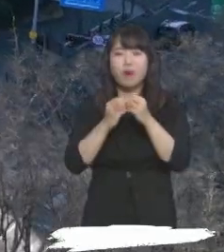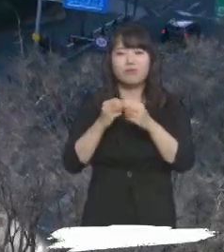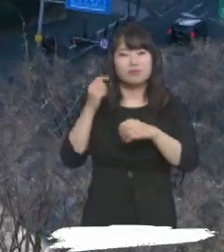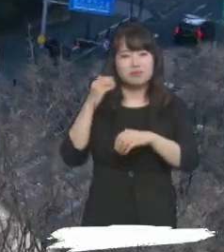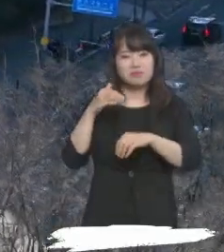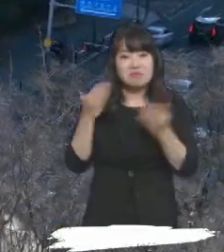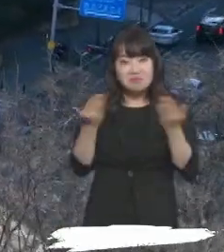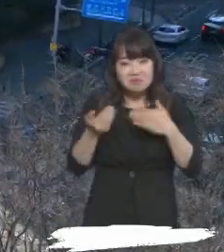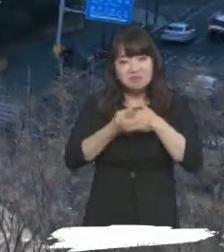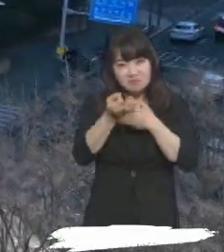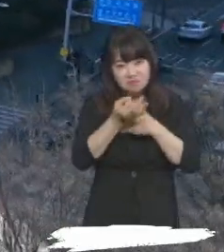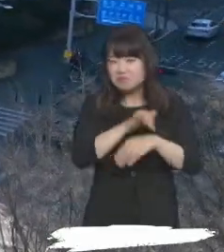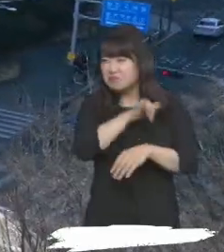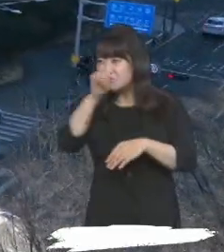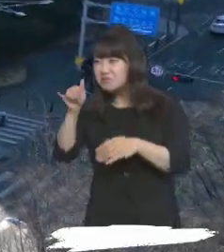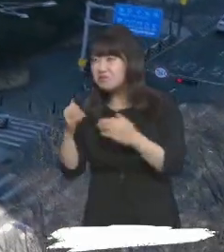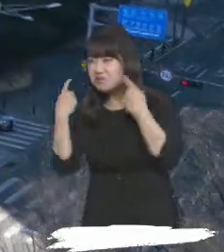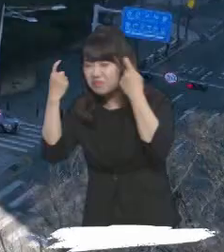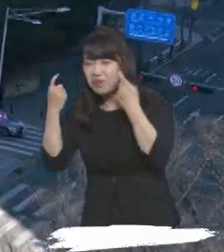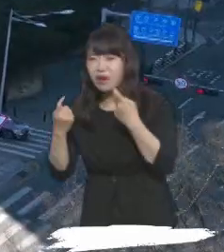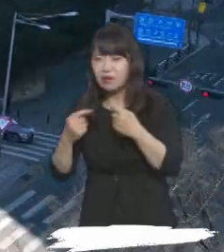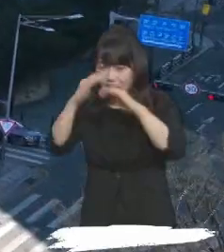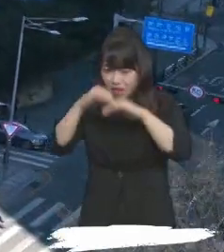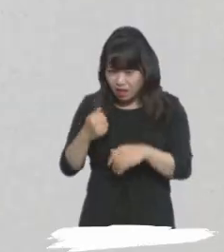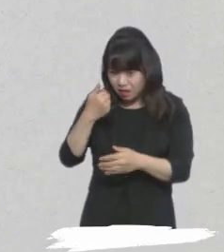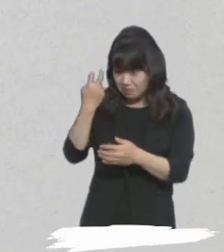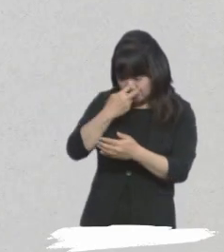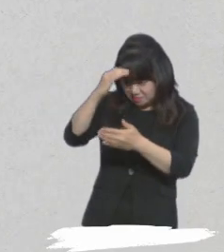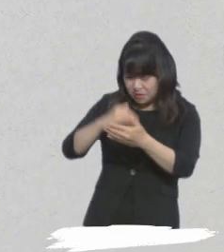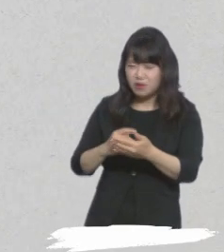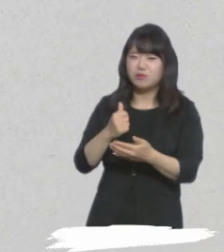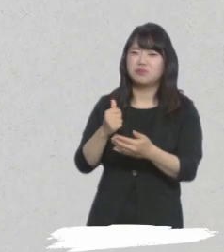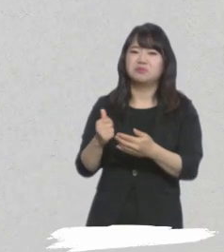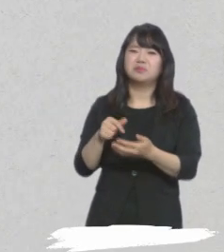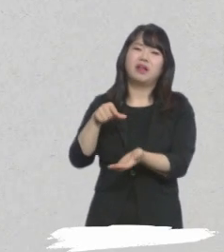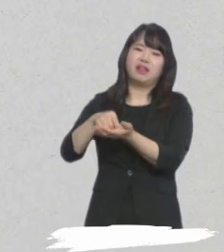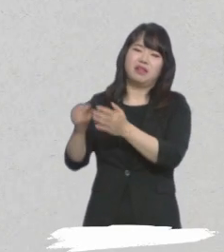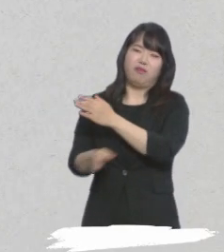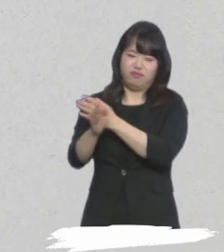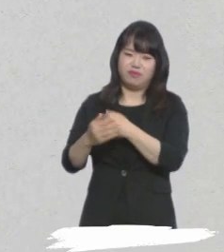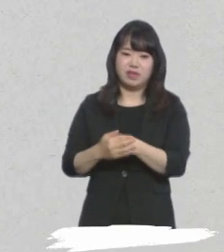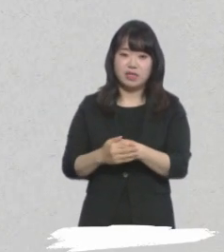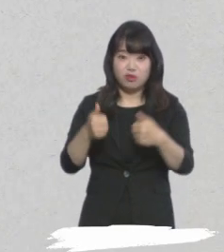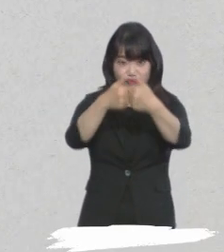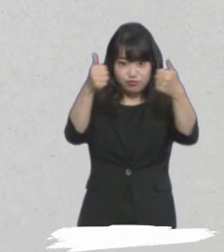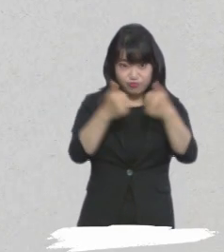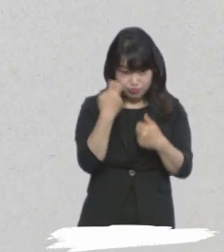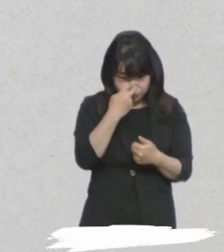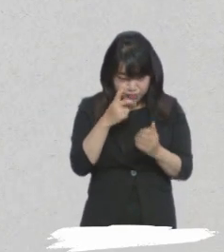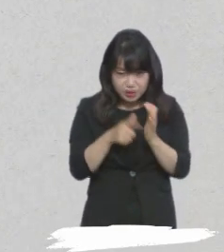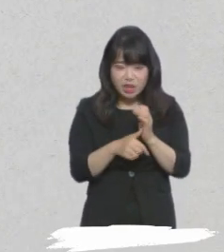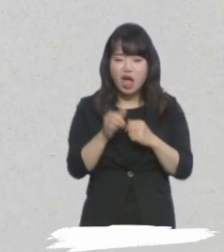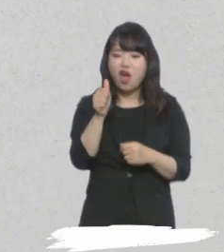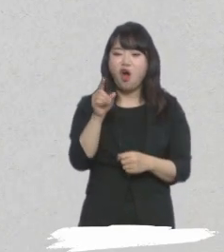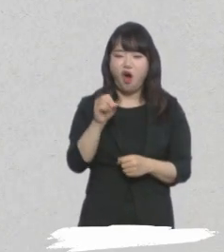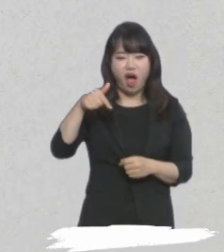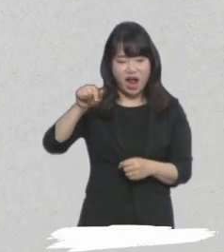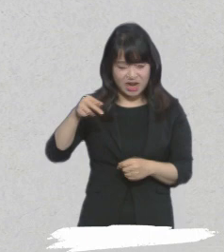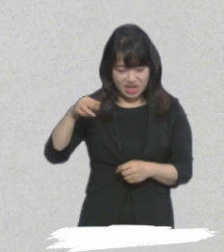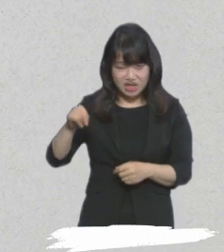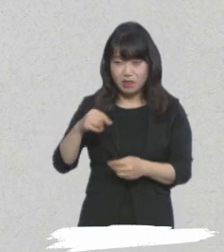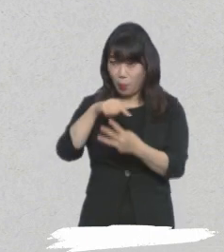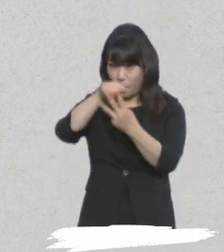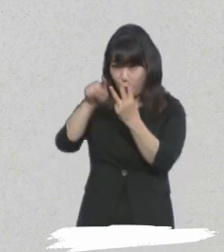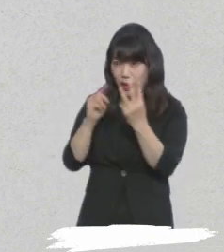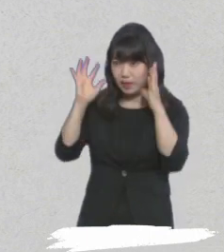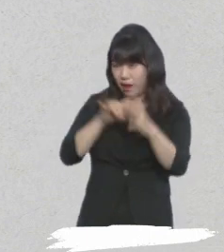세웠지만 심사 과정도 허술하기 짝이 없습니다. 의원 공무국의 출장심사위원회 회의에서 헝가리와 오스트리아, 체코 등